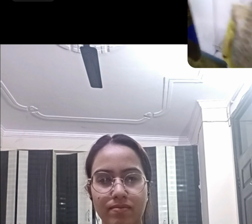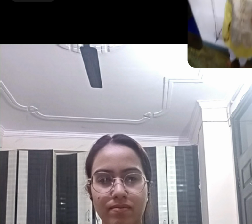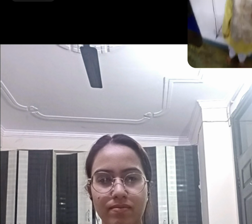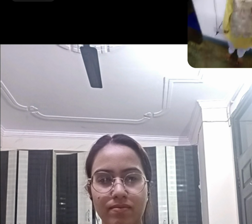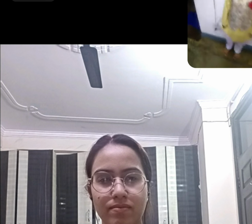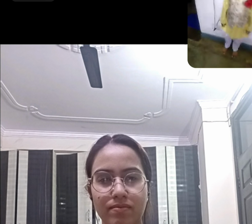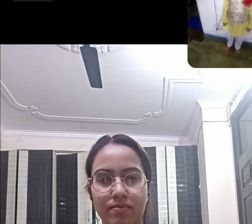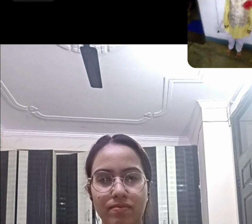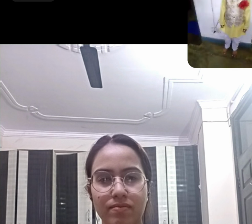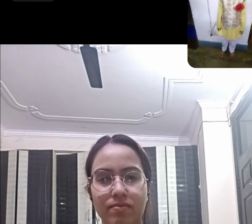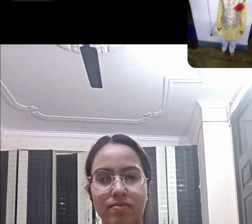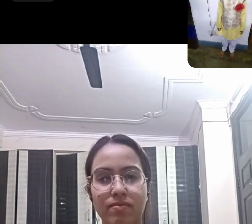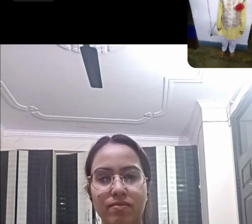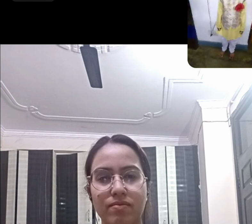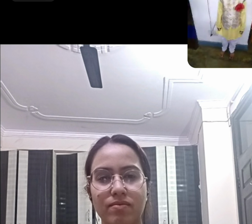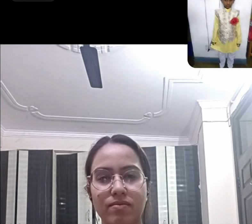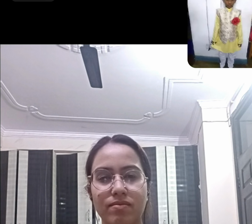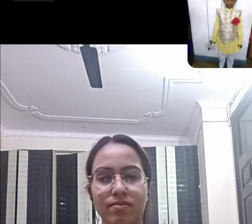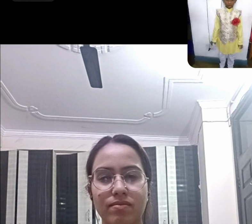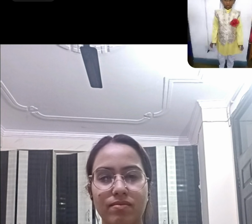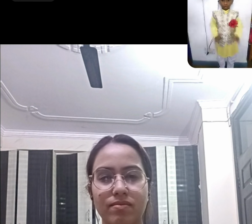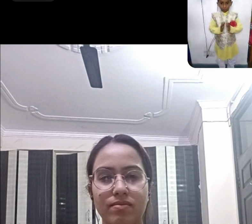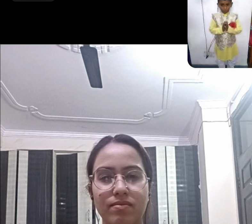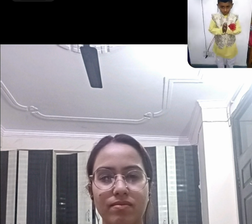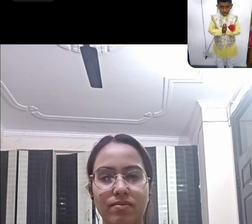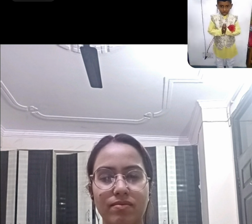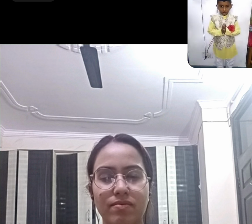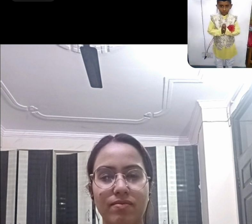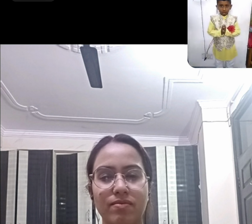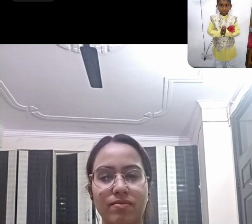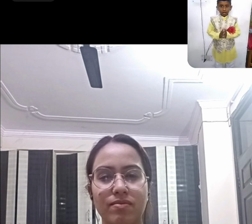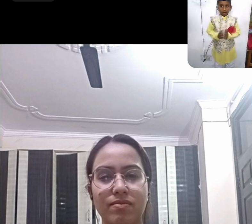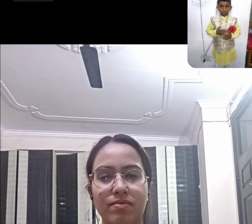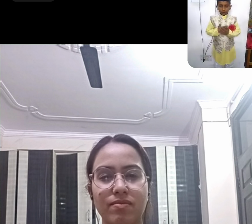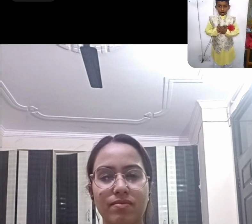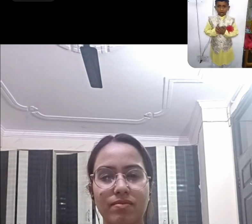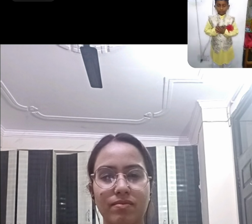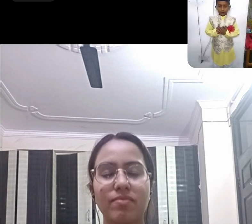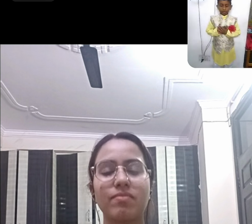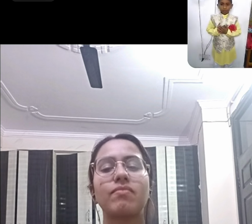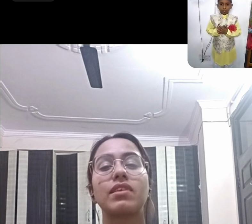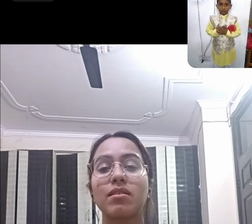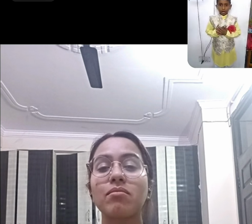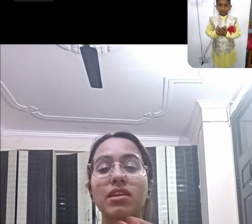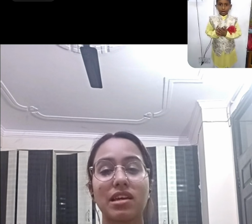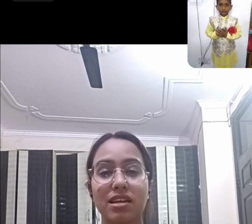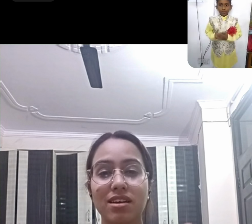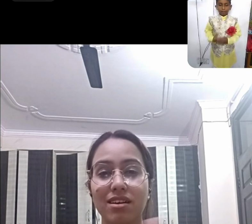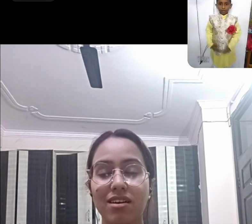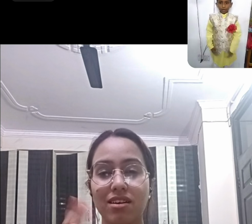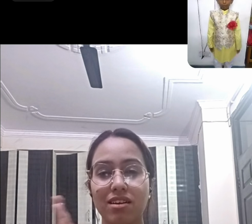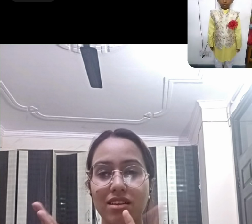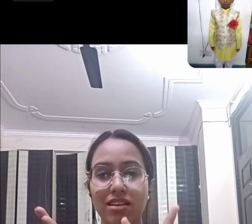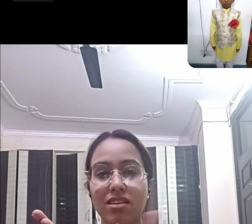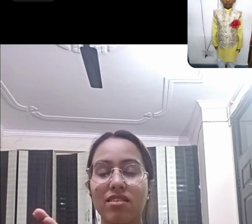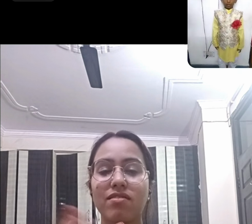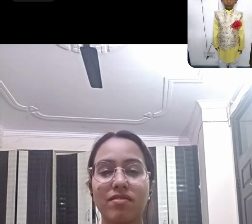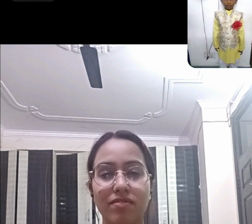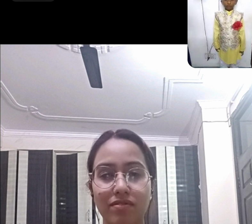Start. 1, 2, ready. प्रभात सर, मेरा नाम अर्ण कुमार है. मैं